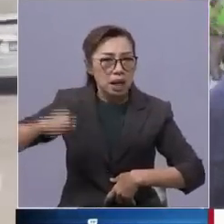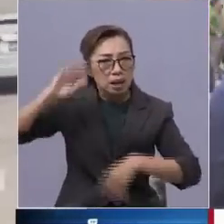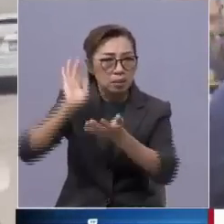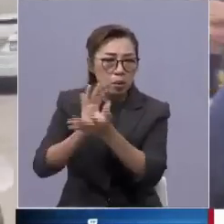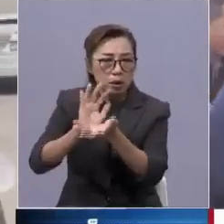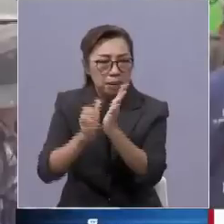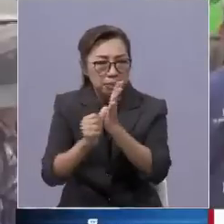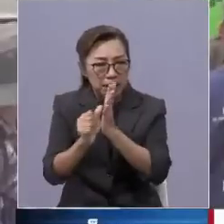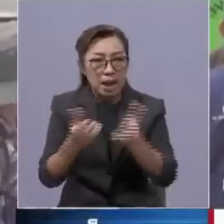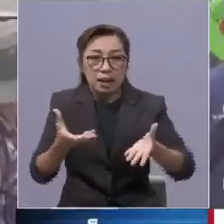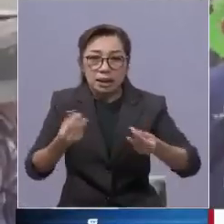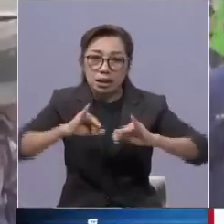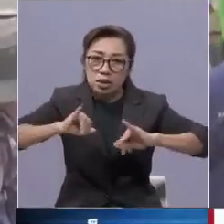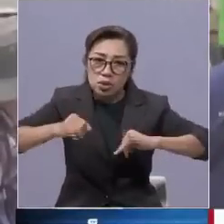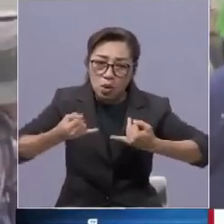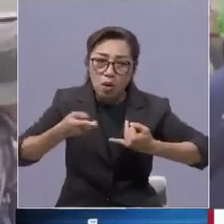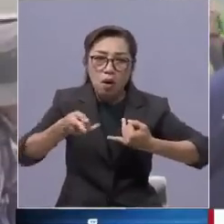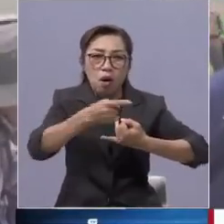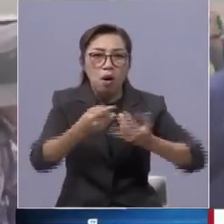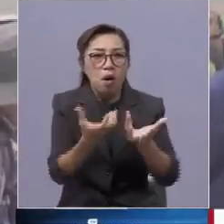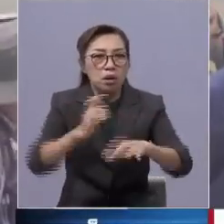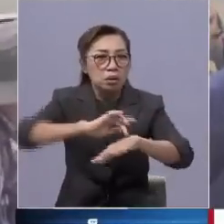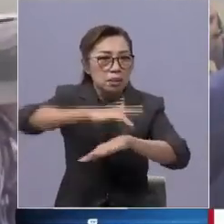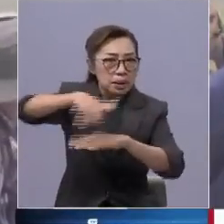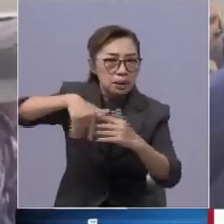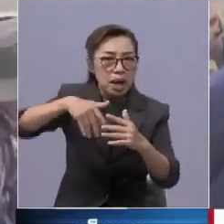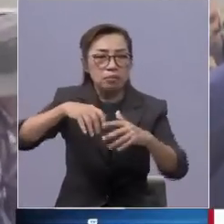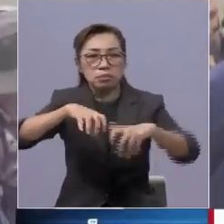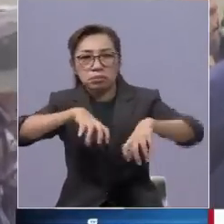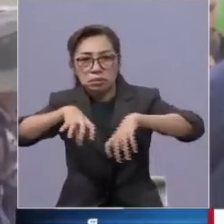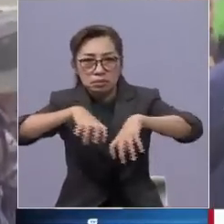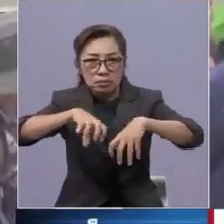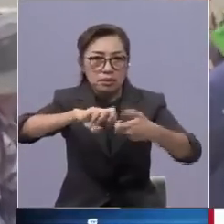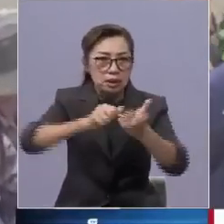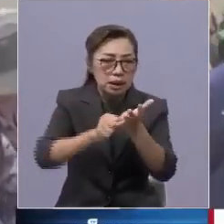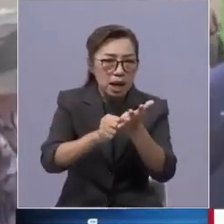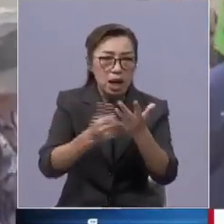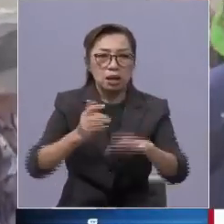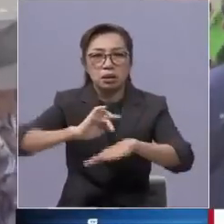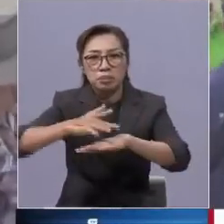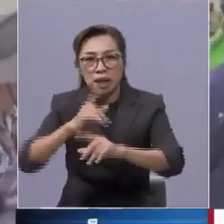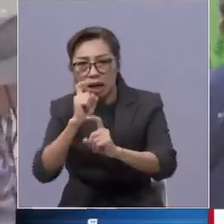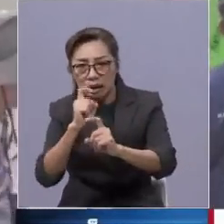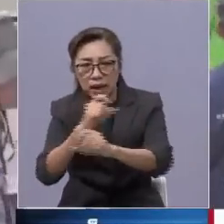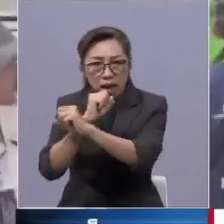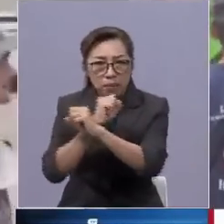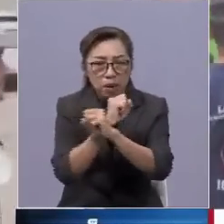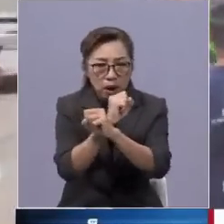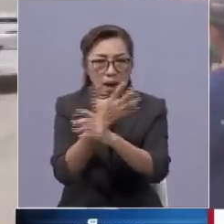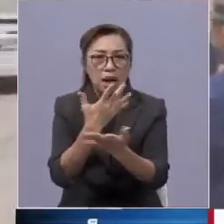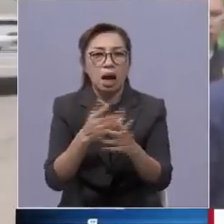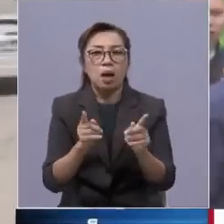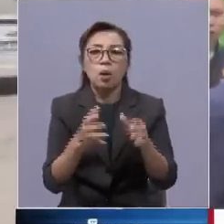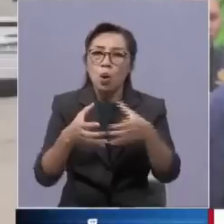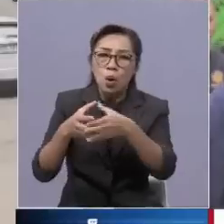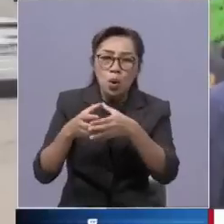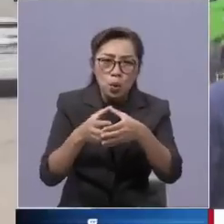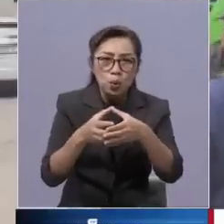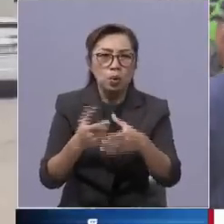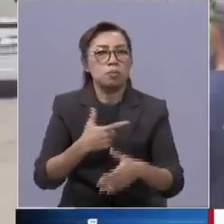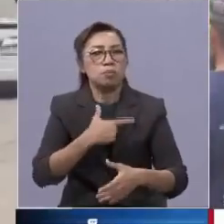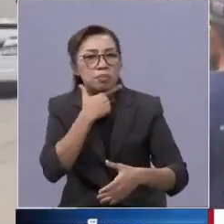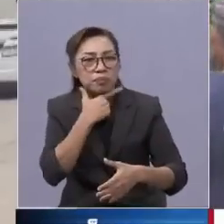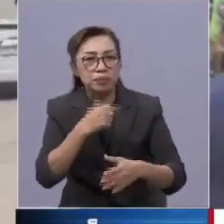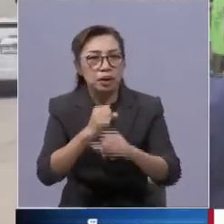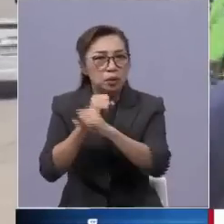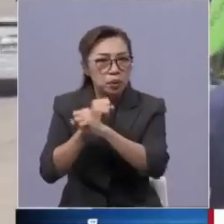ตรนโยบายการจัดการทรัพยากรธรรมชาตินโยบายด้านการป้องกันภัยพิบัตินโยบายการคุ้มครองชาติพันธุ์และสิทธิความเป็นมนุษย์นโ